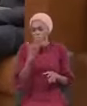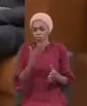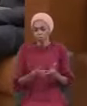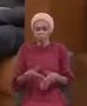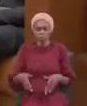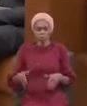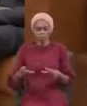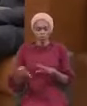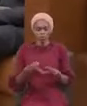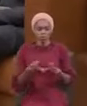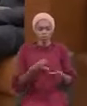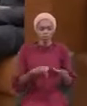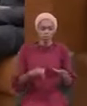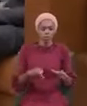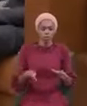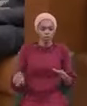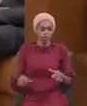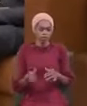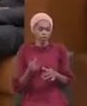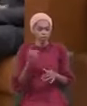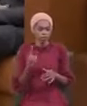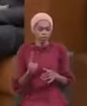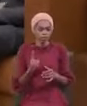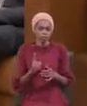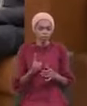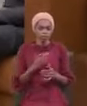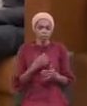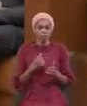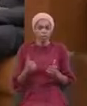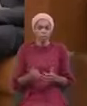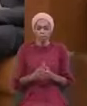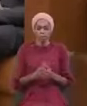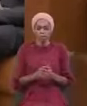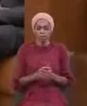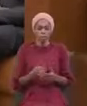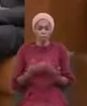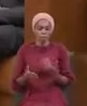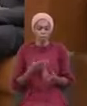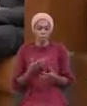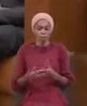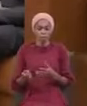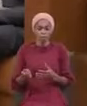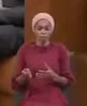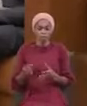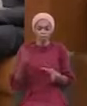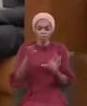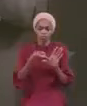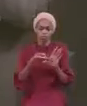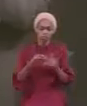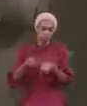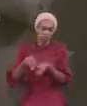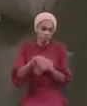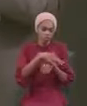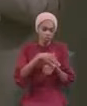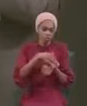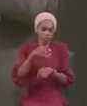il veut influencer d' pour dire savez un certain chose qui veut